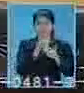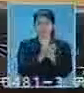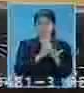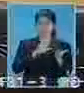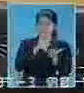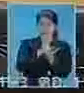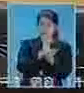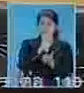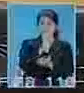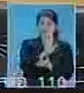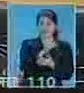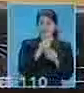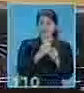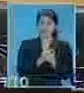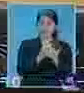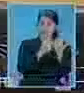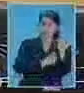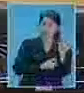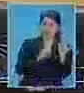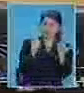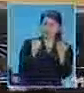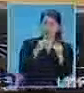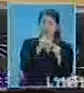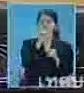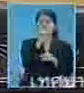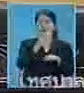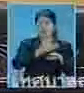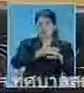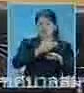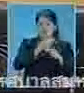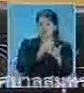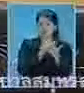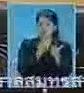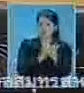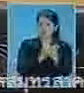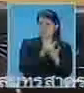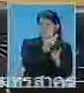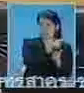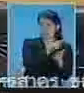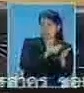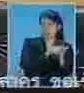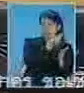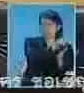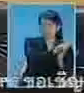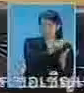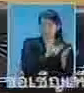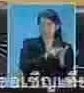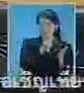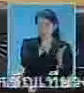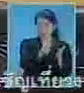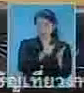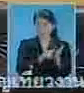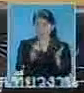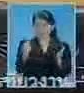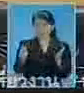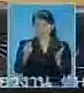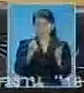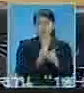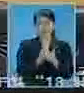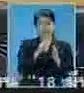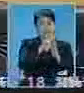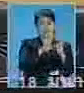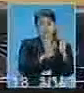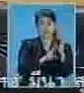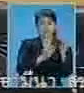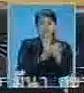เดินตามไปด้วยชี้ให้จ่ายเงินไปทางโน้นก็จ่ายชี้ให้จ่ายเงินไปทางนี้ก็จ่ายไม่ได้มีหลักเกณฑ์ในการพิจารณาด้วย